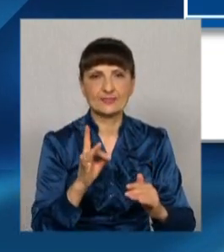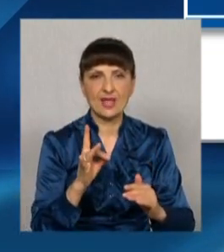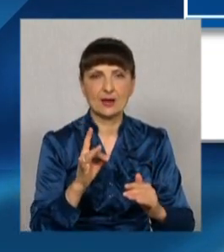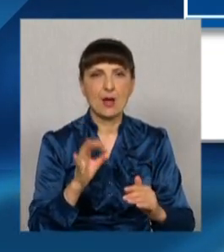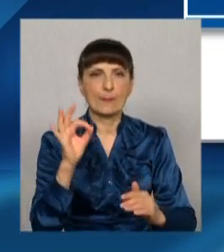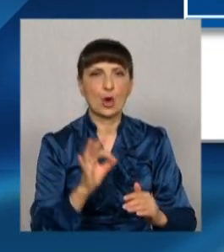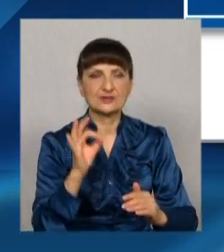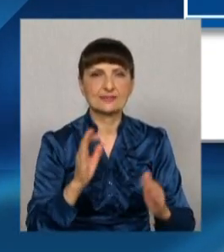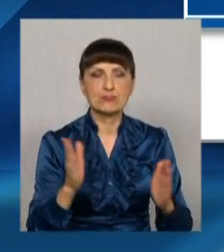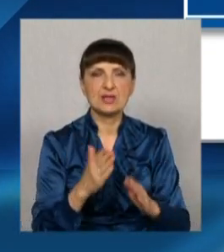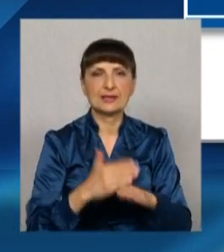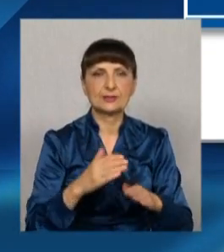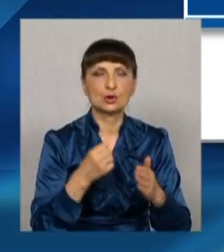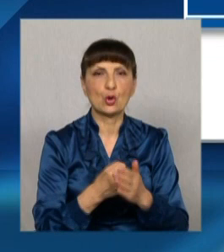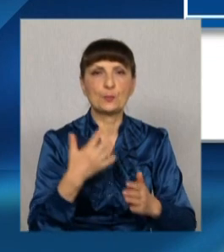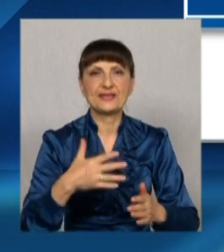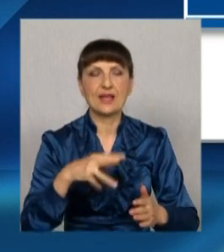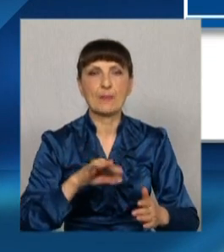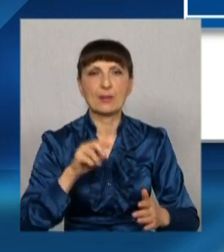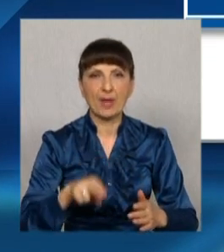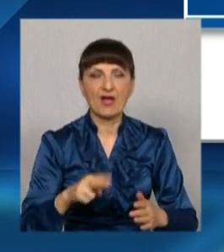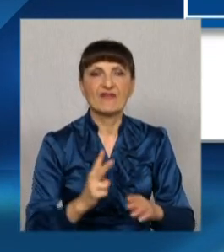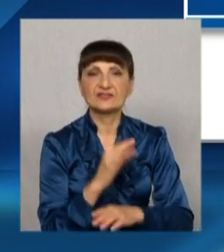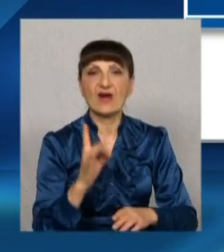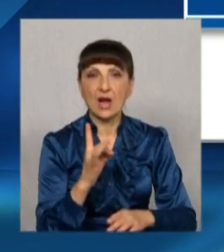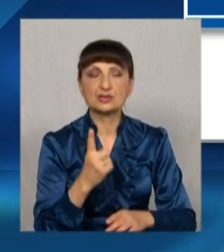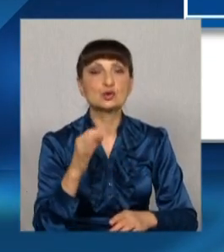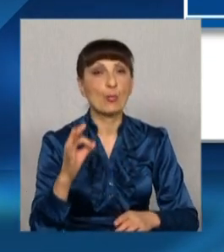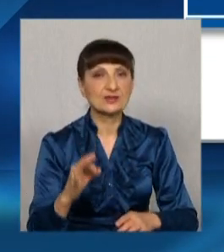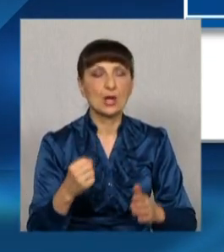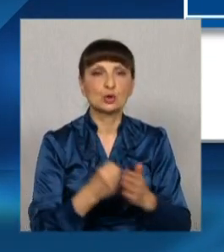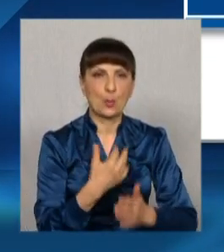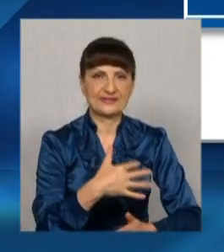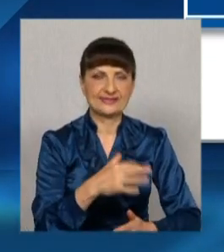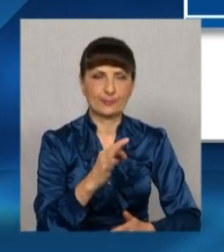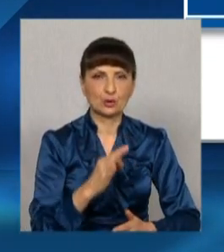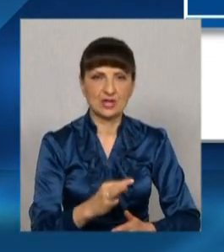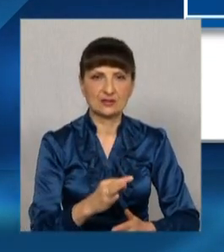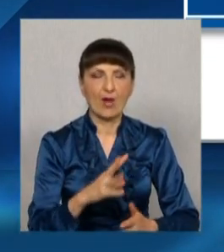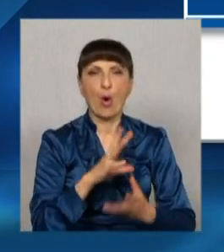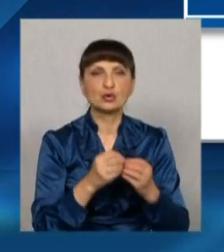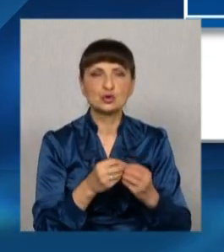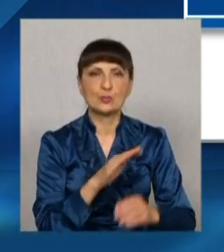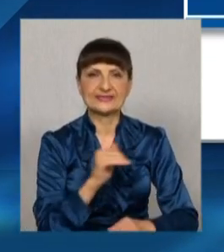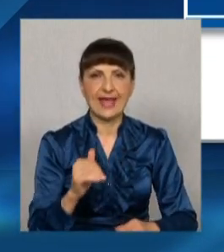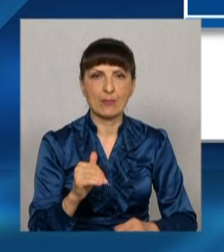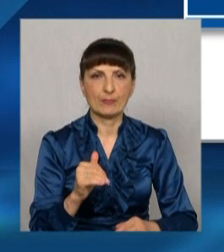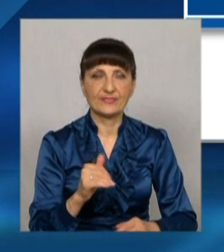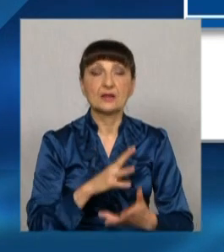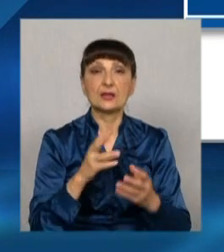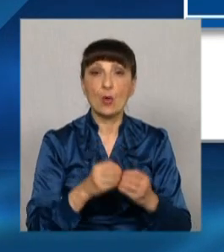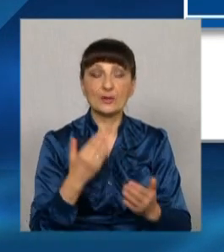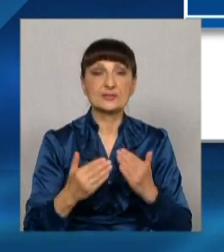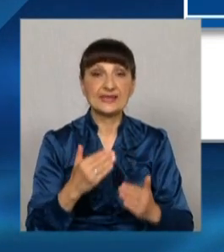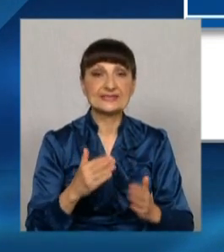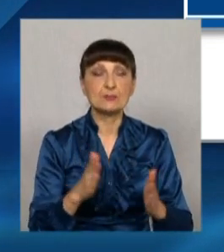по микрокредиту до 50 МРП в два раза со 100% до 50% от суммы микрокредита. Таким образом,